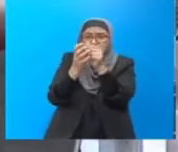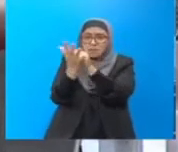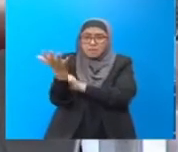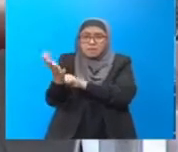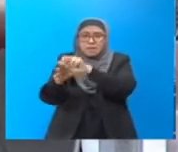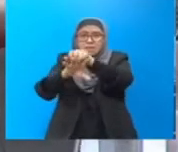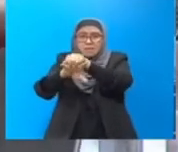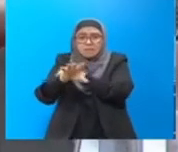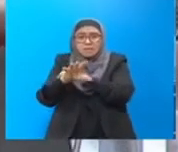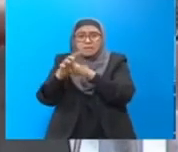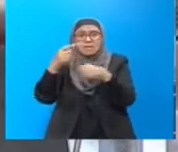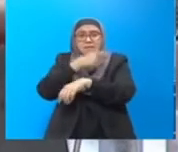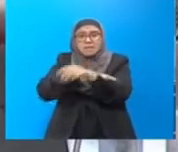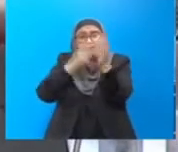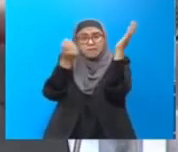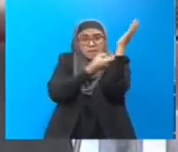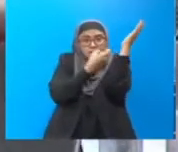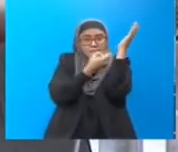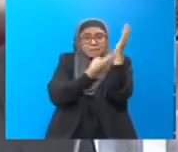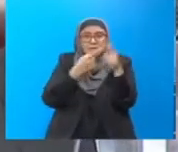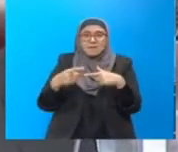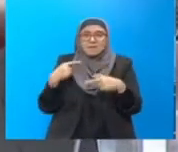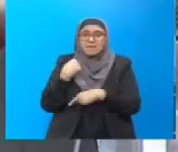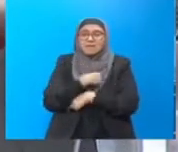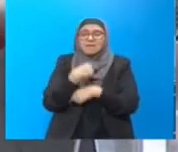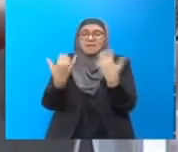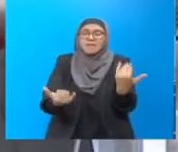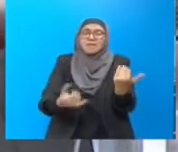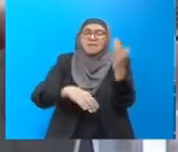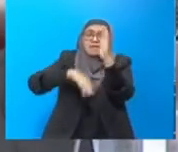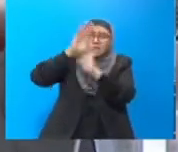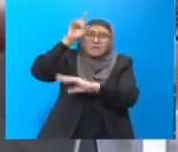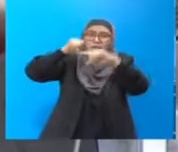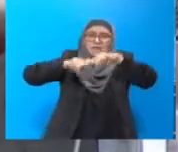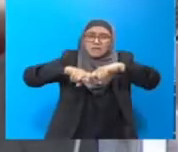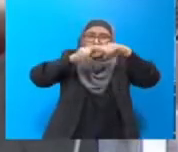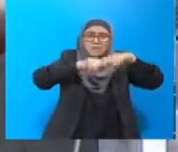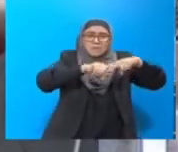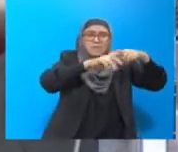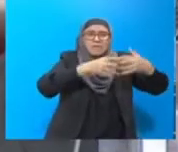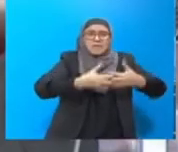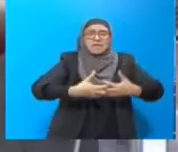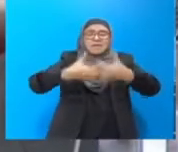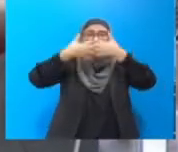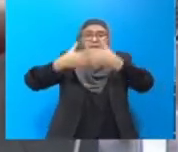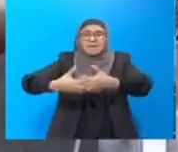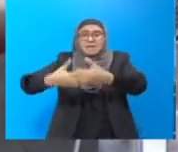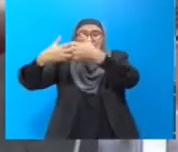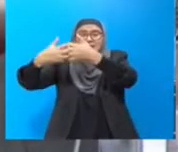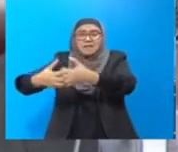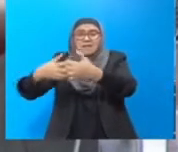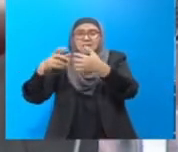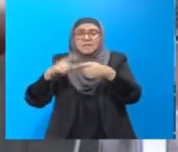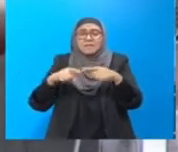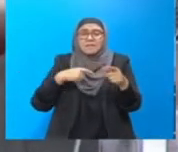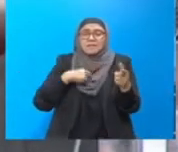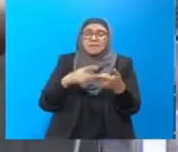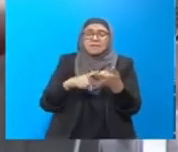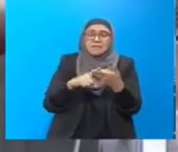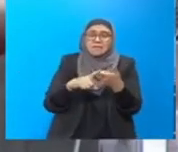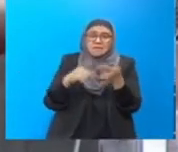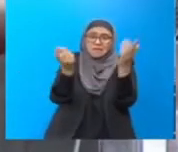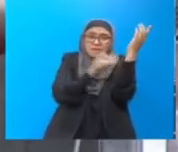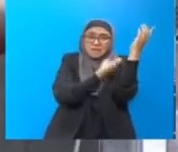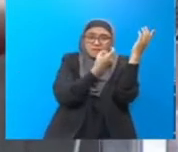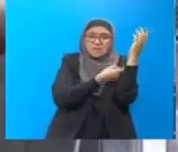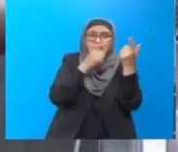banyak bergantung kepada kilang-kilang getah the fog Brothers rakosa nyetok klubnya